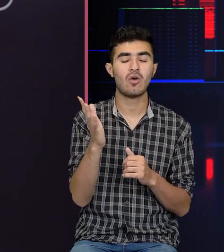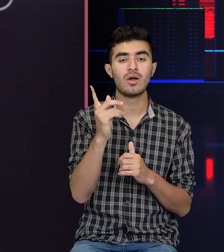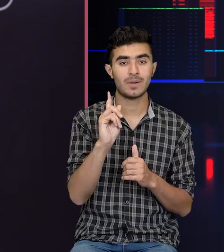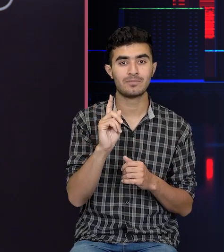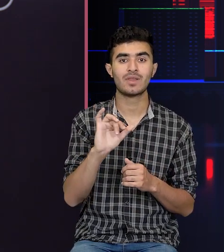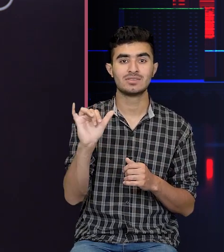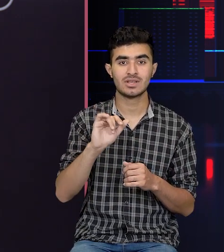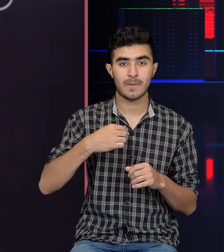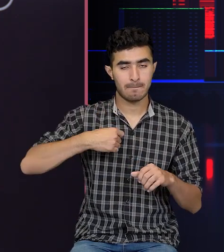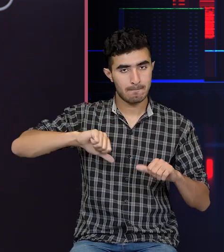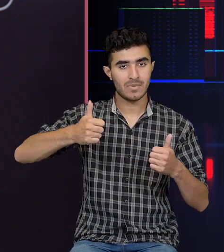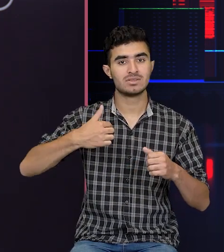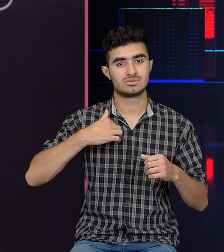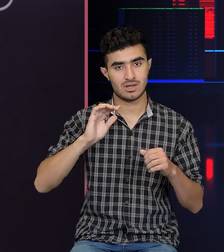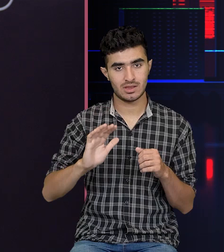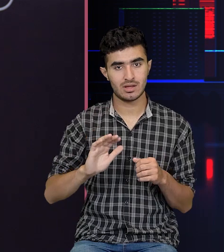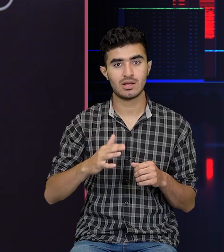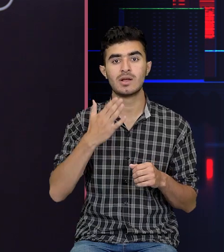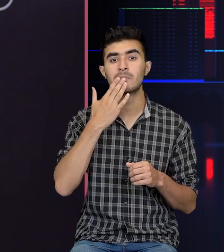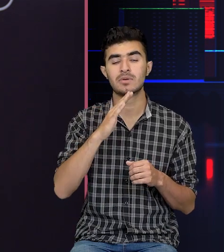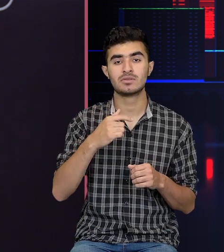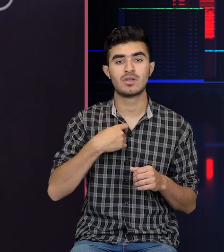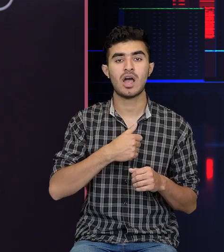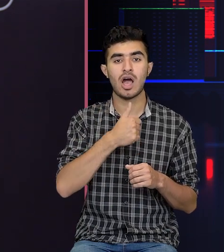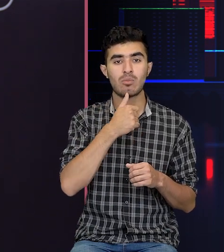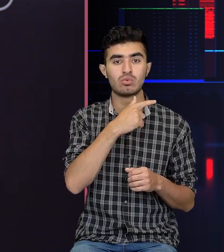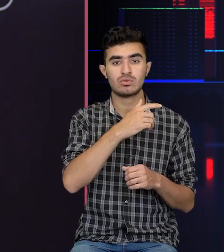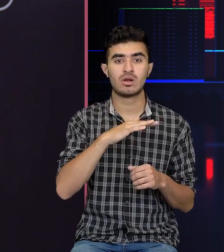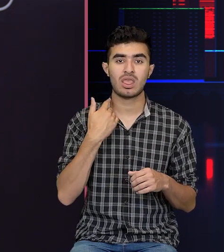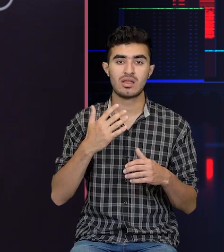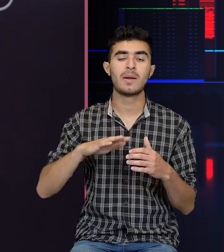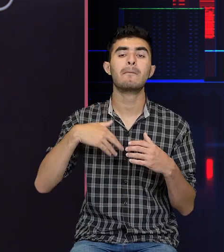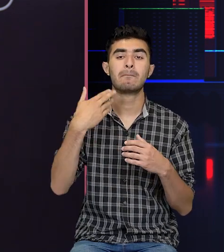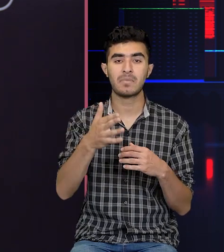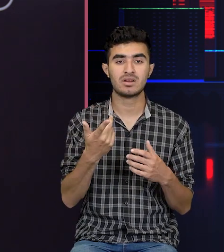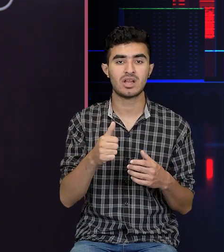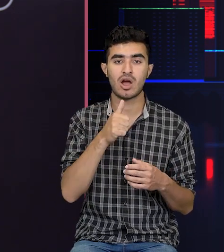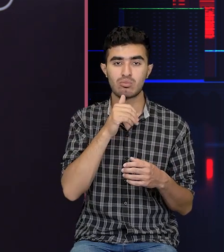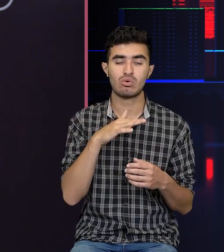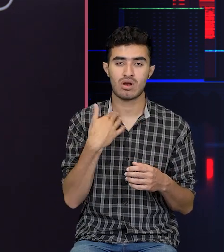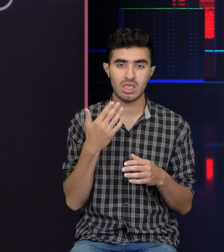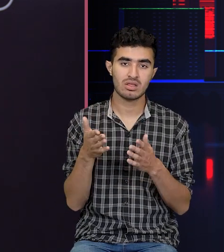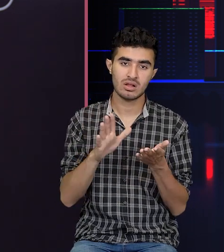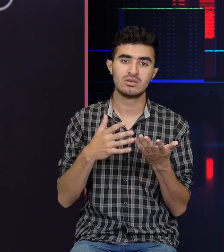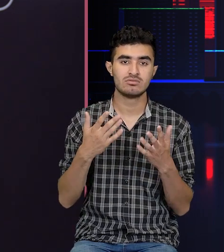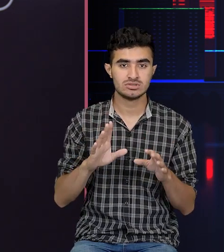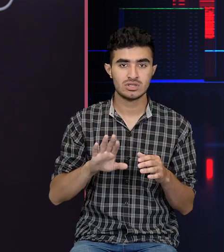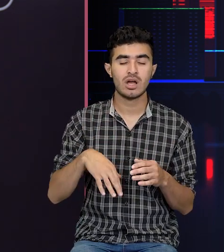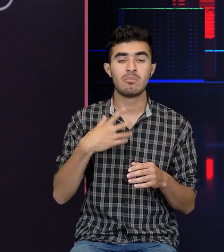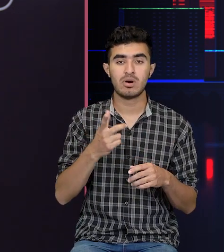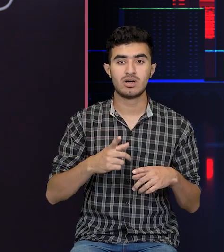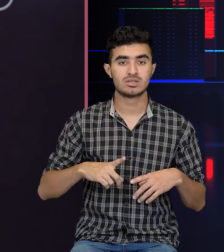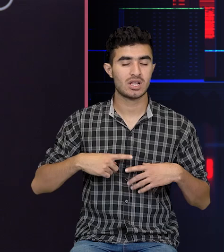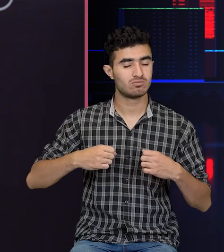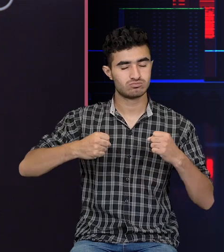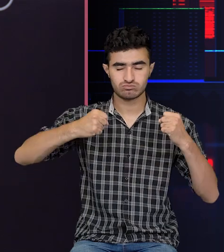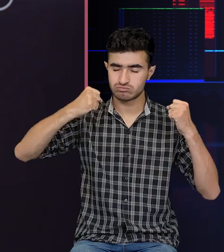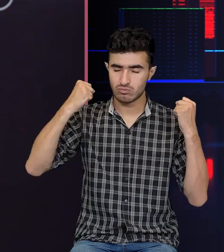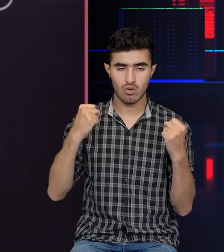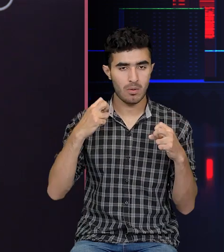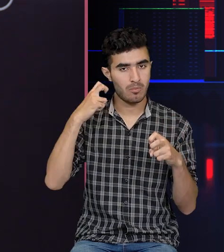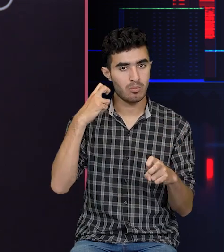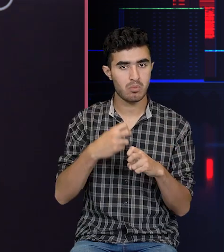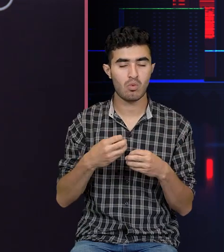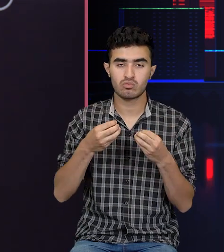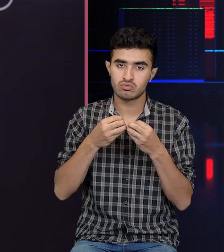तो जब बहन के घर आया तो वो जो 2 साल थे, उन 2 सालों में मैंने सब बातें करते थे कि छोटी सी एज है कि ये क्लब